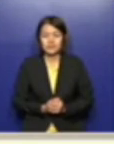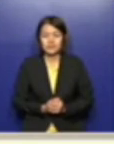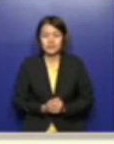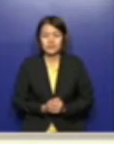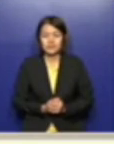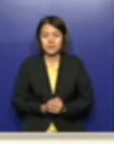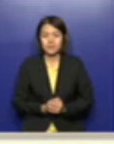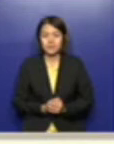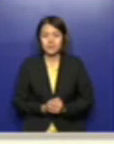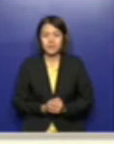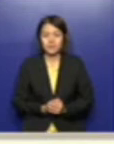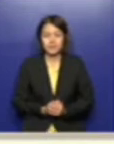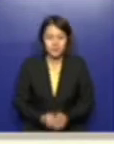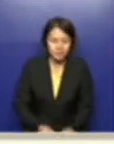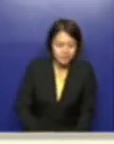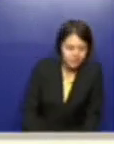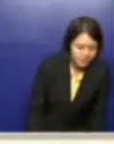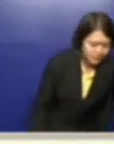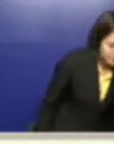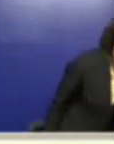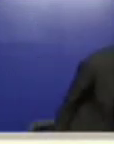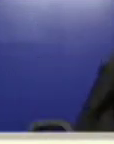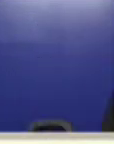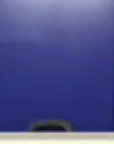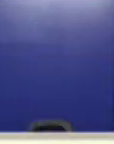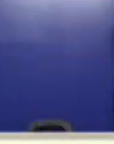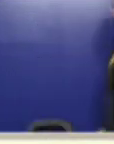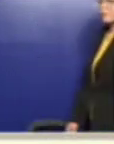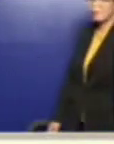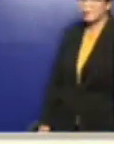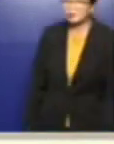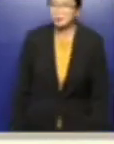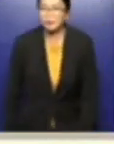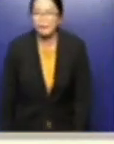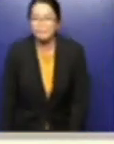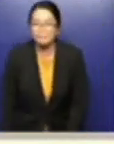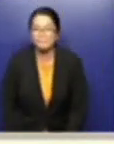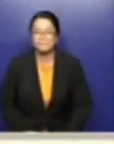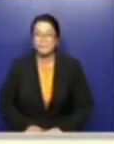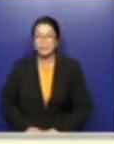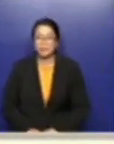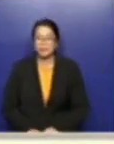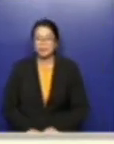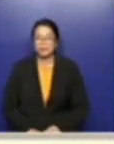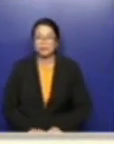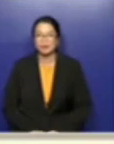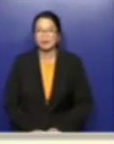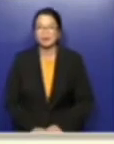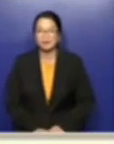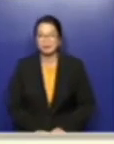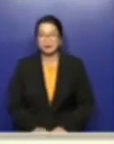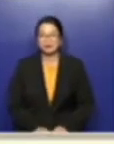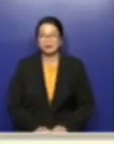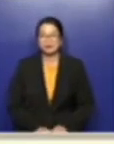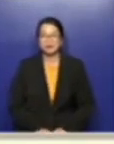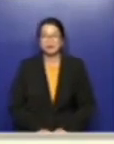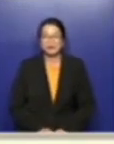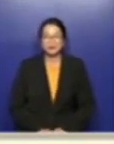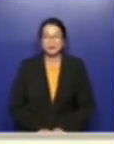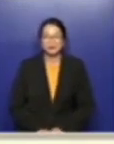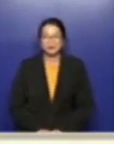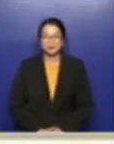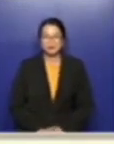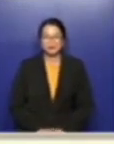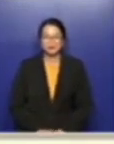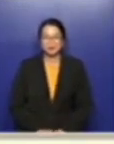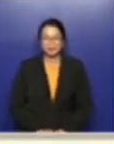กราบเรียนท่านประธานสภาที่เคารพท่านสมาชิกผู้ทรงเกียรติครับท่านนิยม